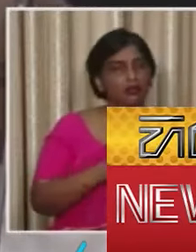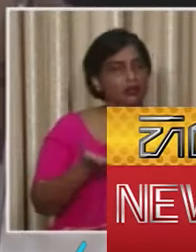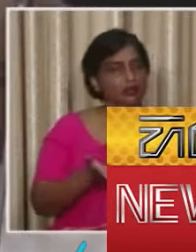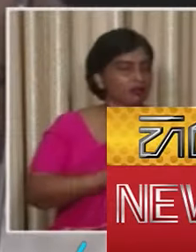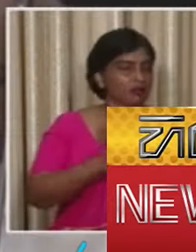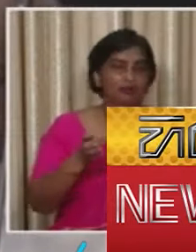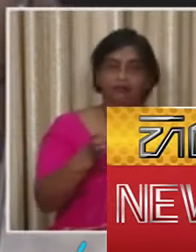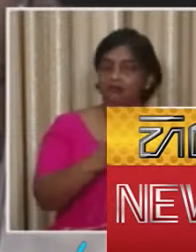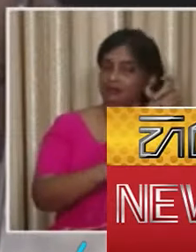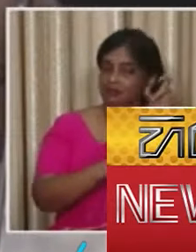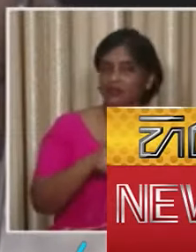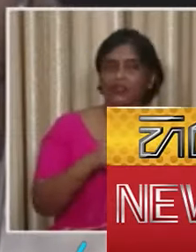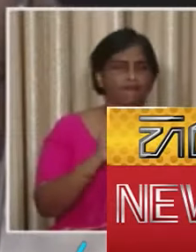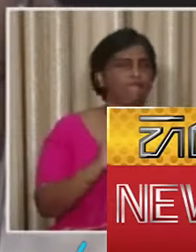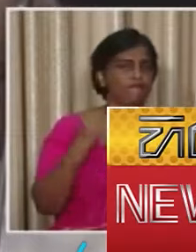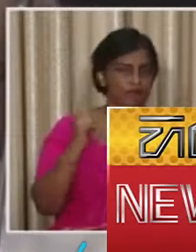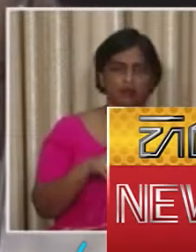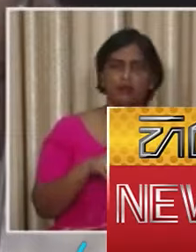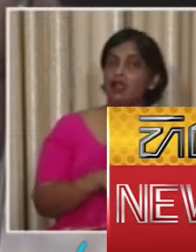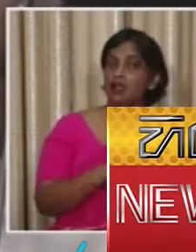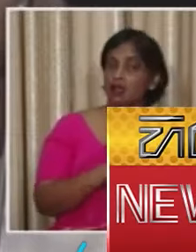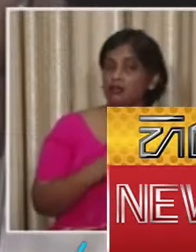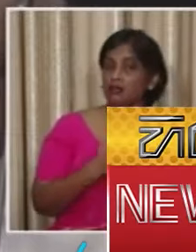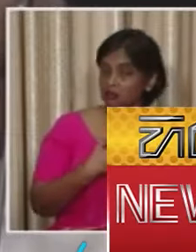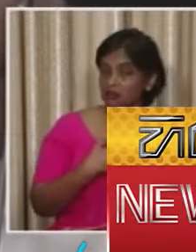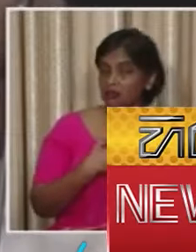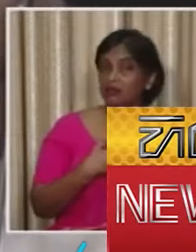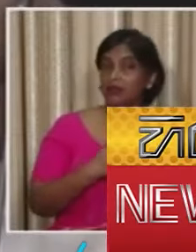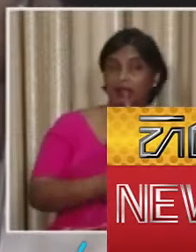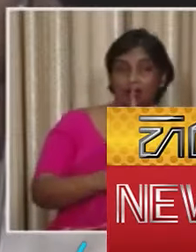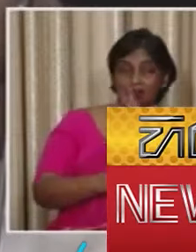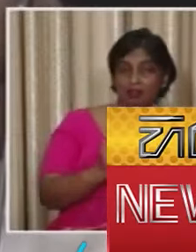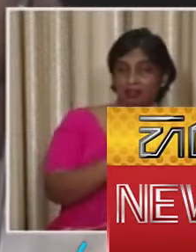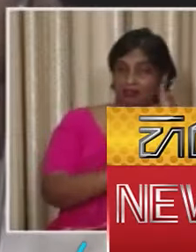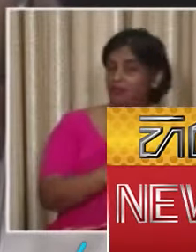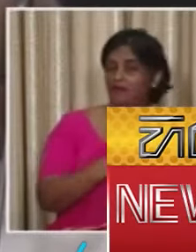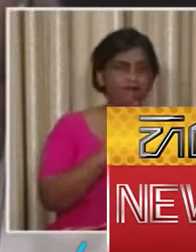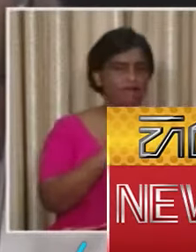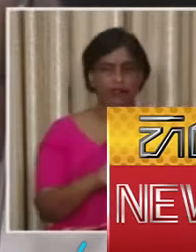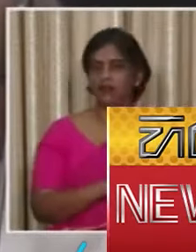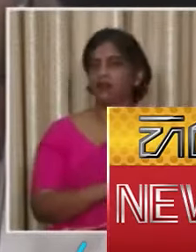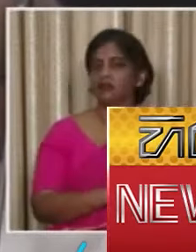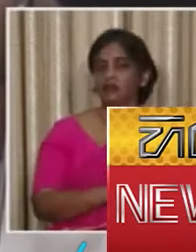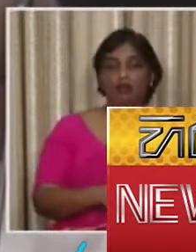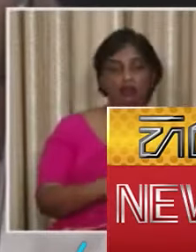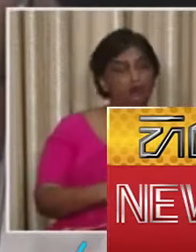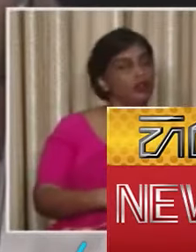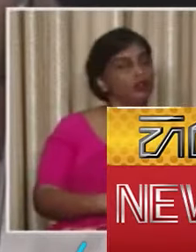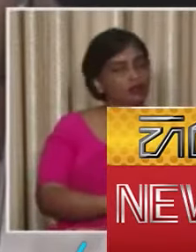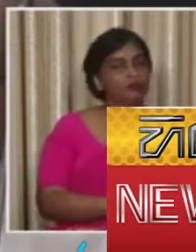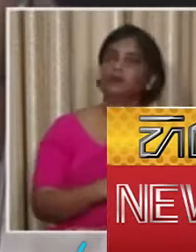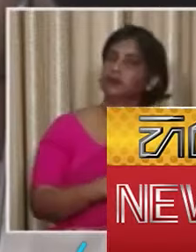ආණ්ඩුවේ අපි සහ මේ විවේචකයන් අතර වෙනසක් තියෙනවා. ආණ්ඩුවේ අපි සහ මේ කයිවාරුකරුවන් අතර වෙනසක් තියෙනවා. ආණ්ඩුවේ අපිසා